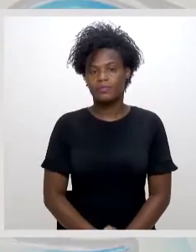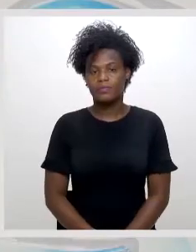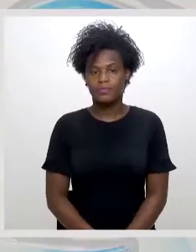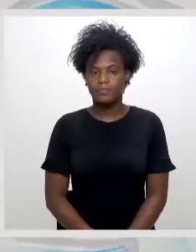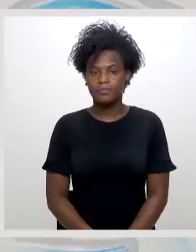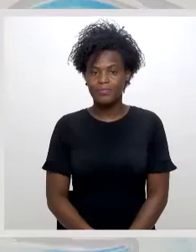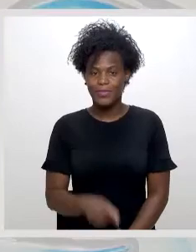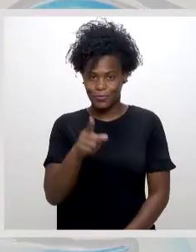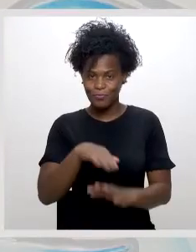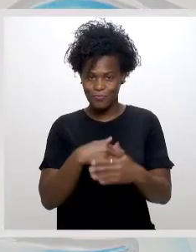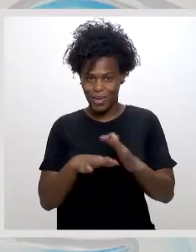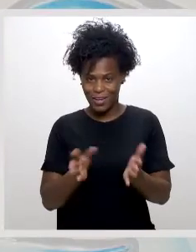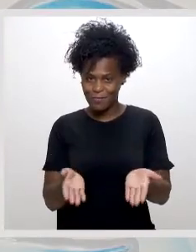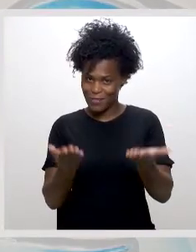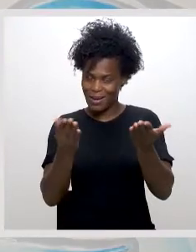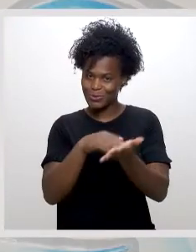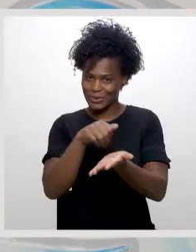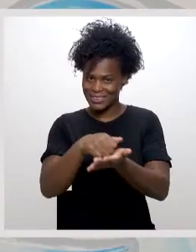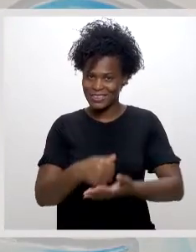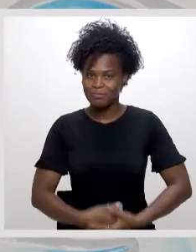C'est fait? On y va, on corrige.